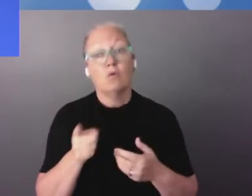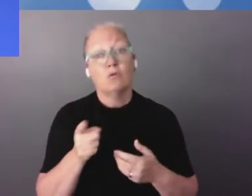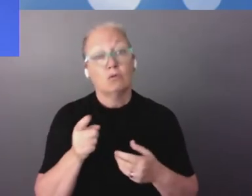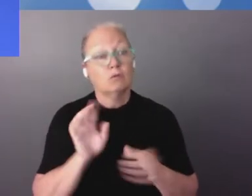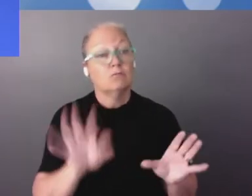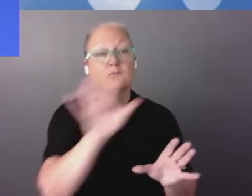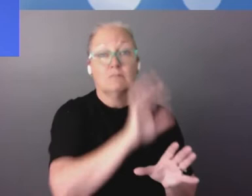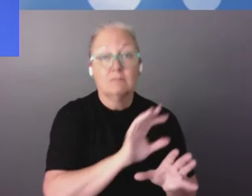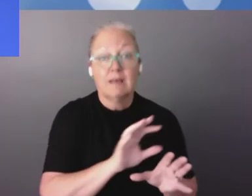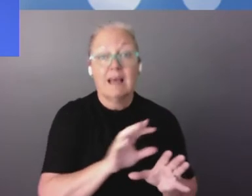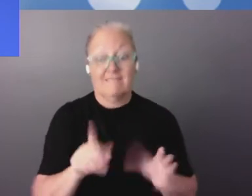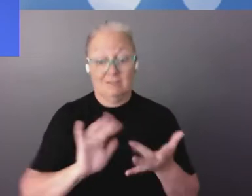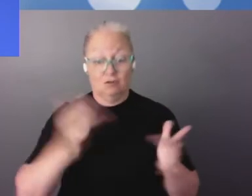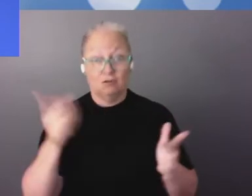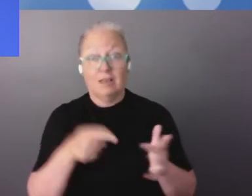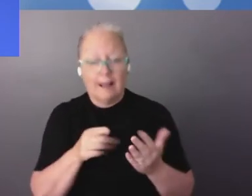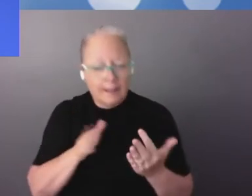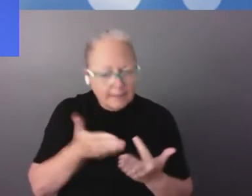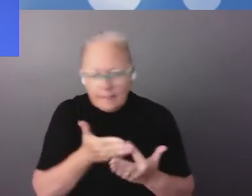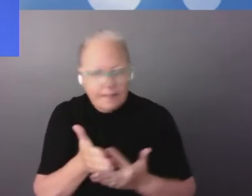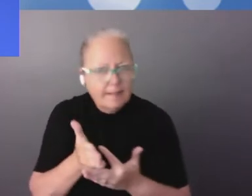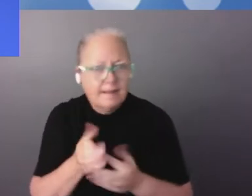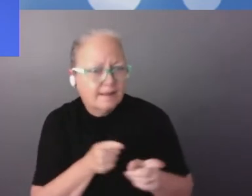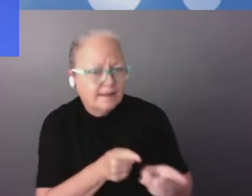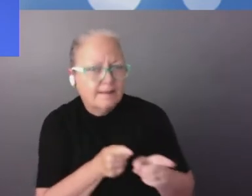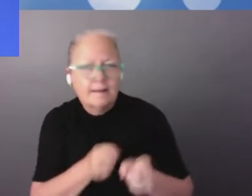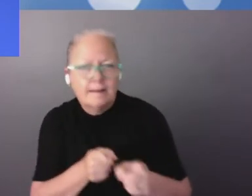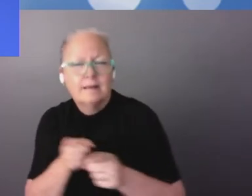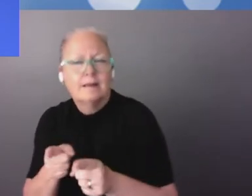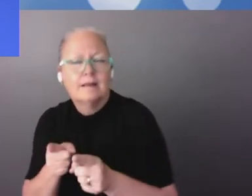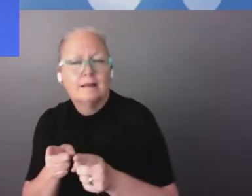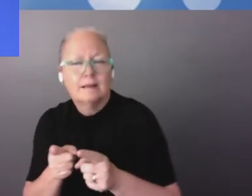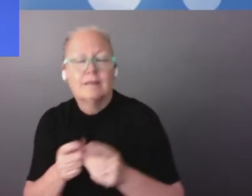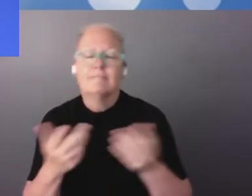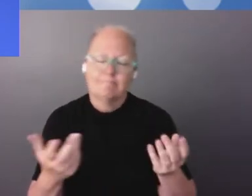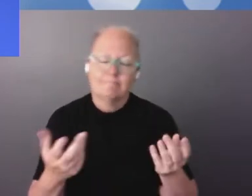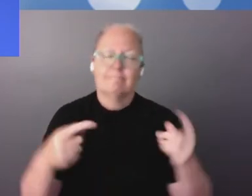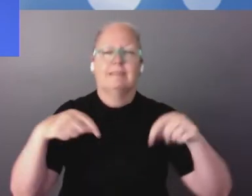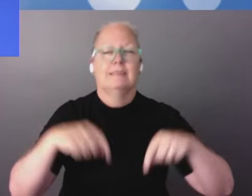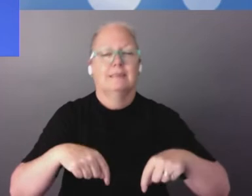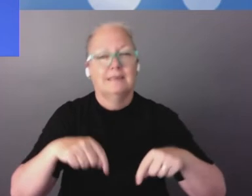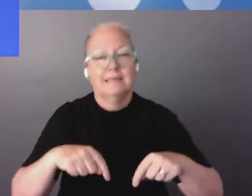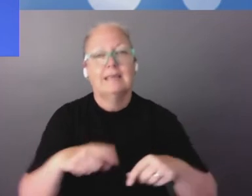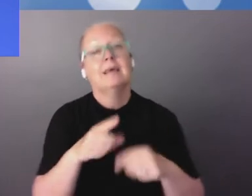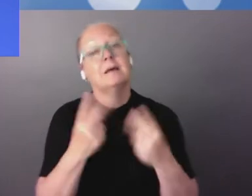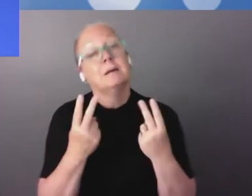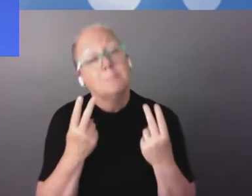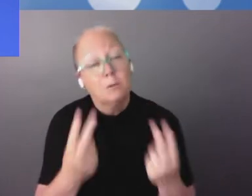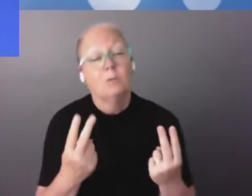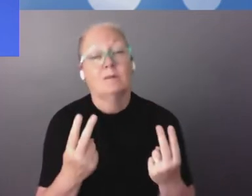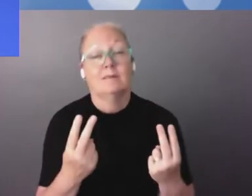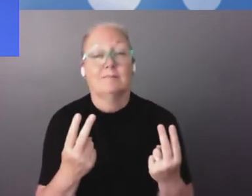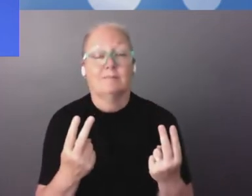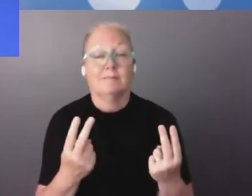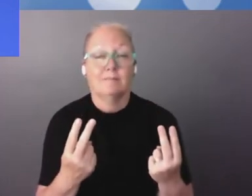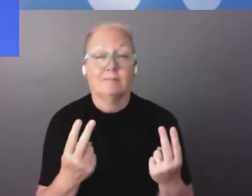وتستخدمه كسلاح لها. لذلك من أهمية المكان اليوم في جلسة الأمم